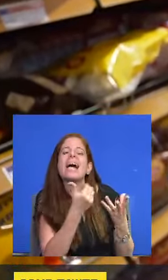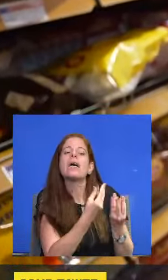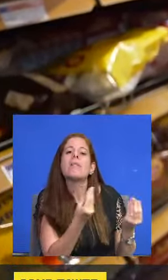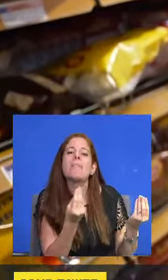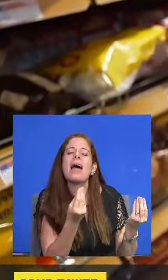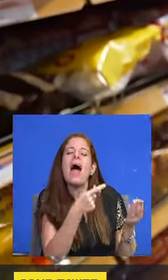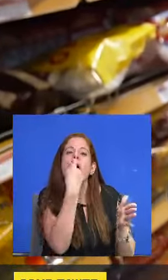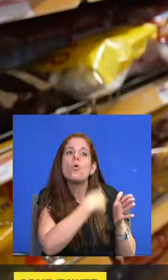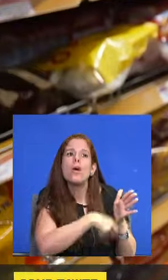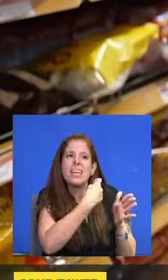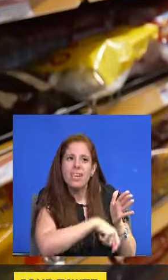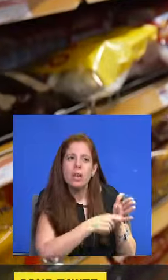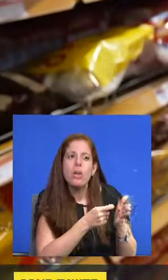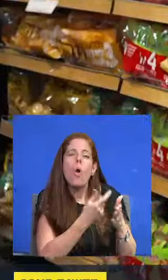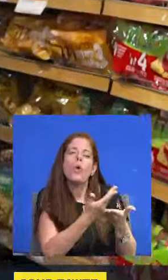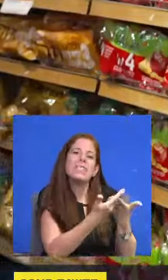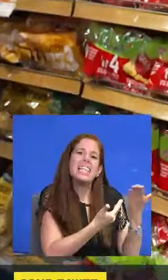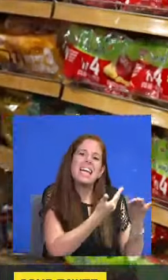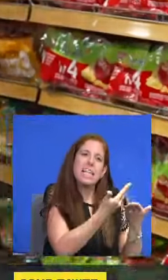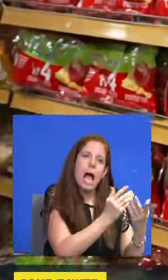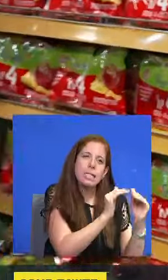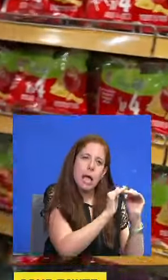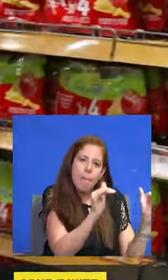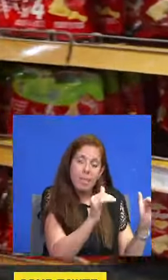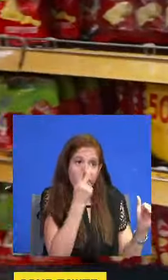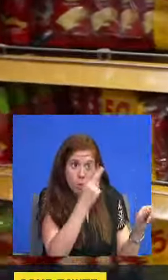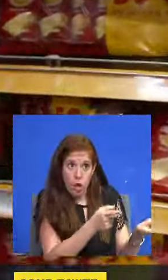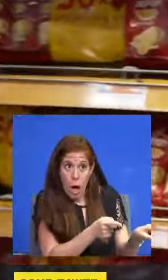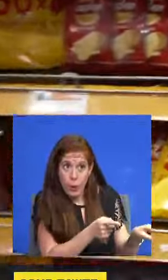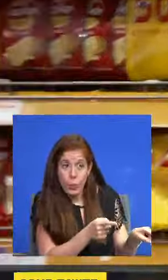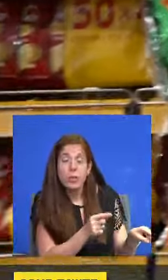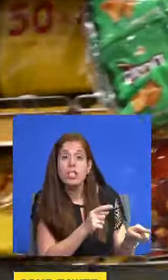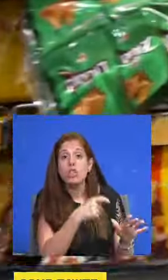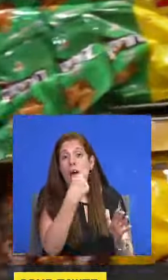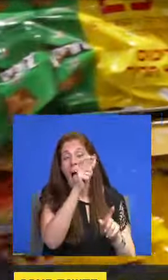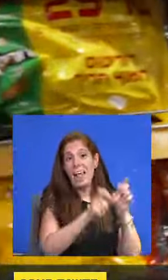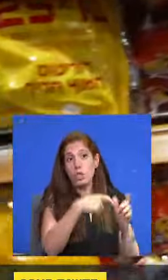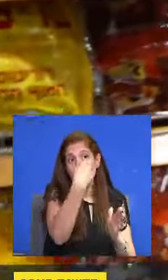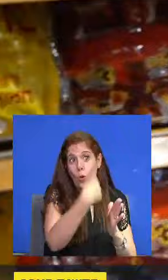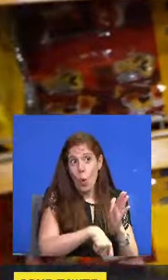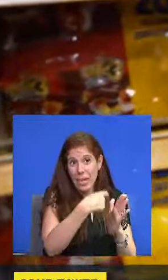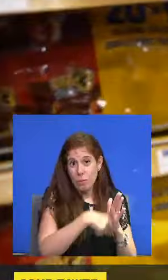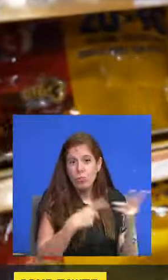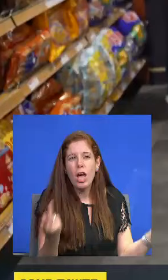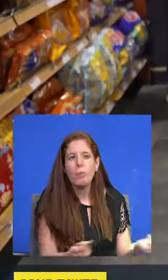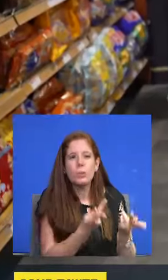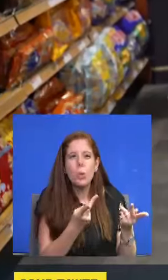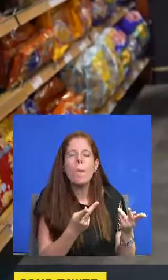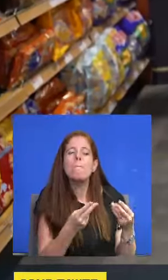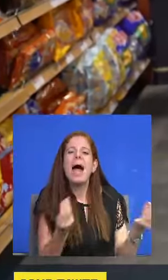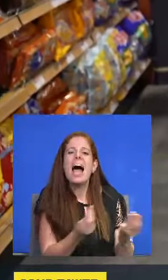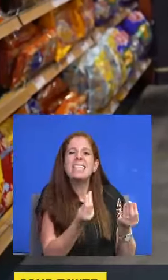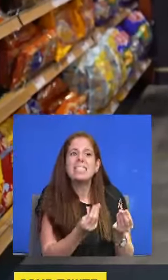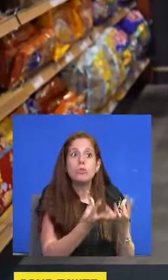הרבה הקונה עושה את האינטראקציות שלו עם המדף. ומה שראינו זה שהקונים שחיפשו מארזים משפחתיים, ולאו